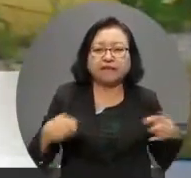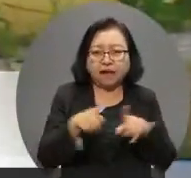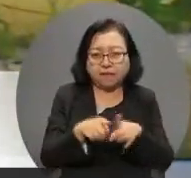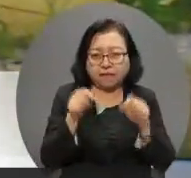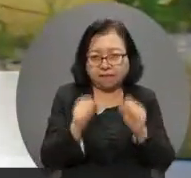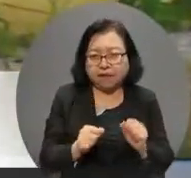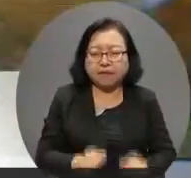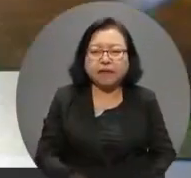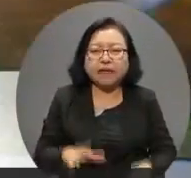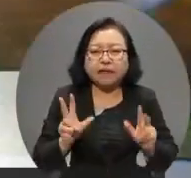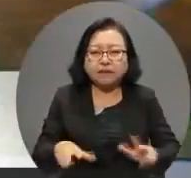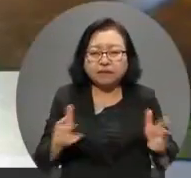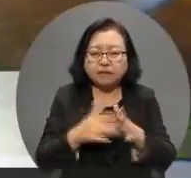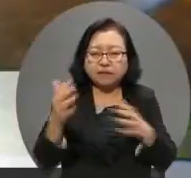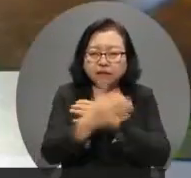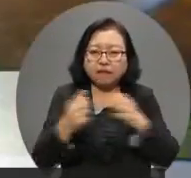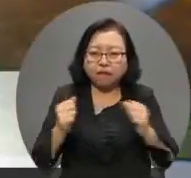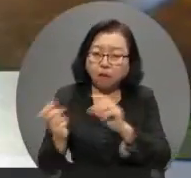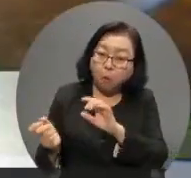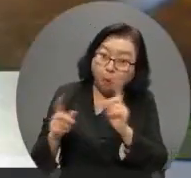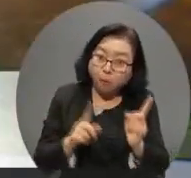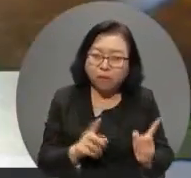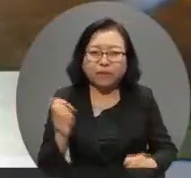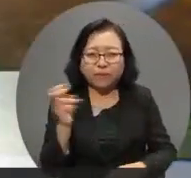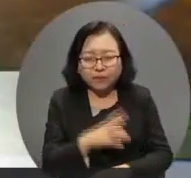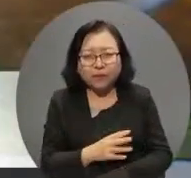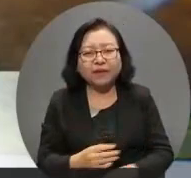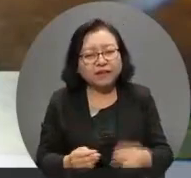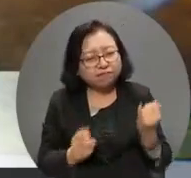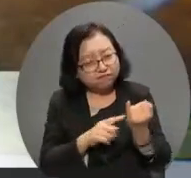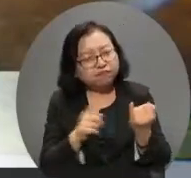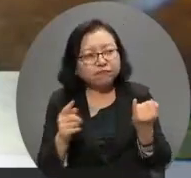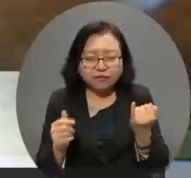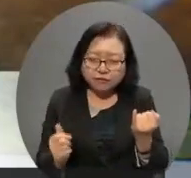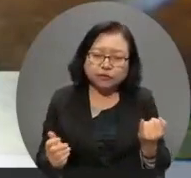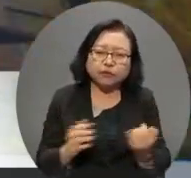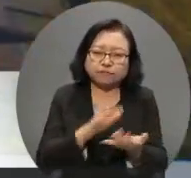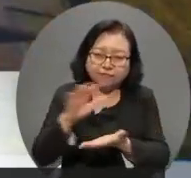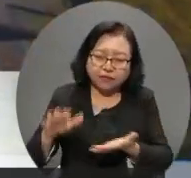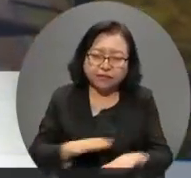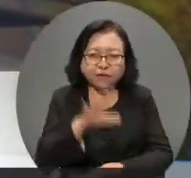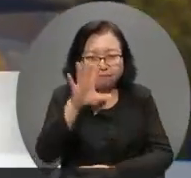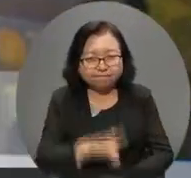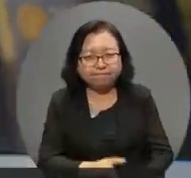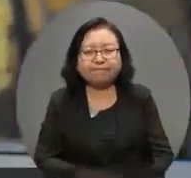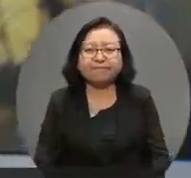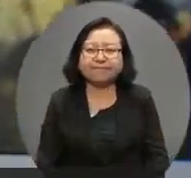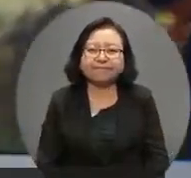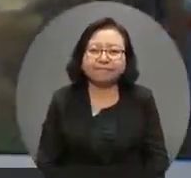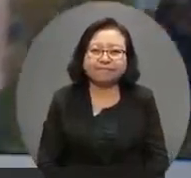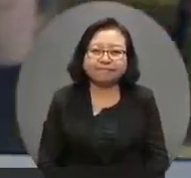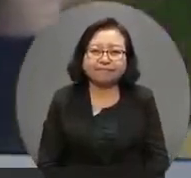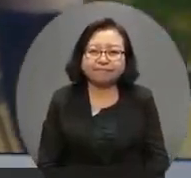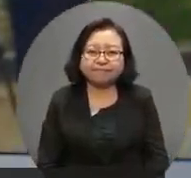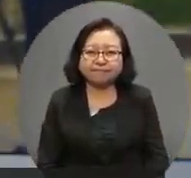건강도 많이 회복됐고 다행히 새로 맞은 짝꿍과도 잘 어울렸다고 하는데요. 이병선 기자가